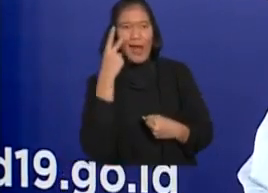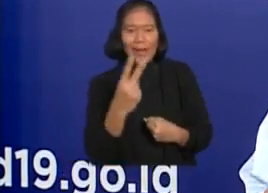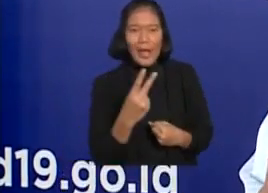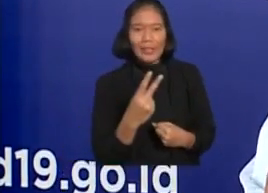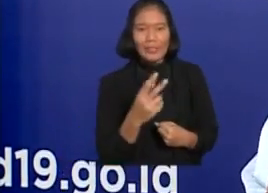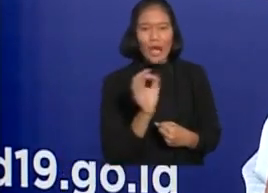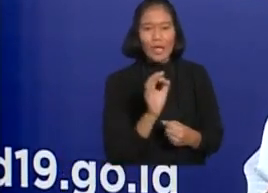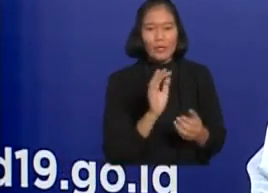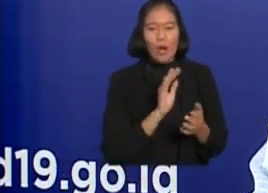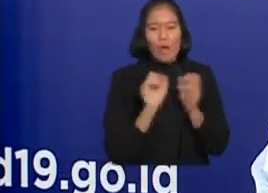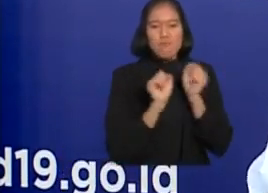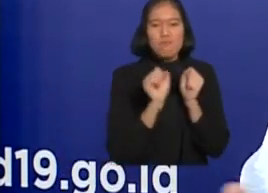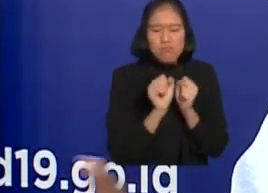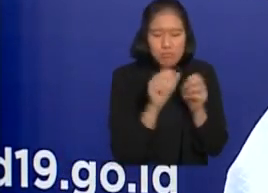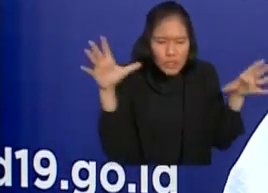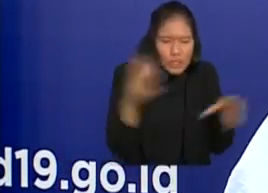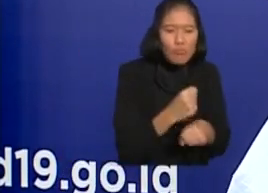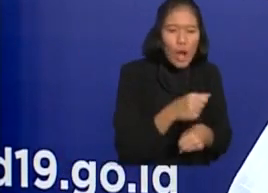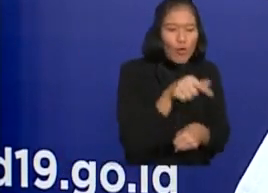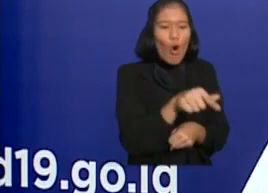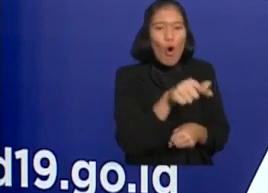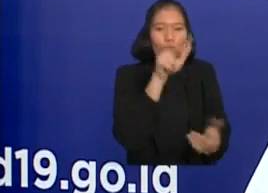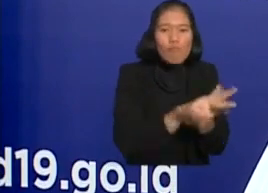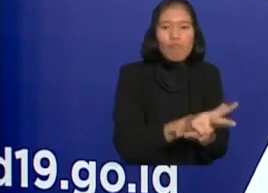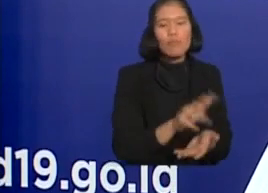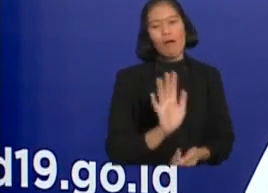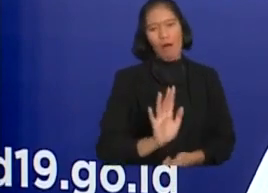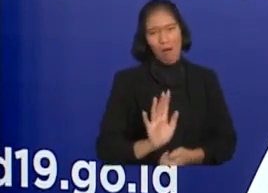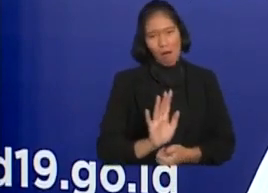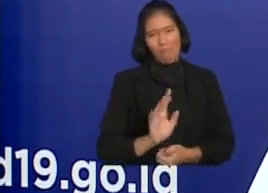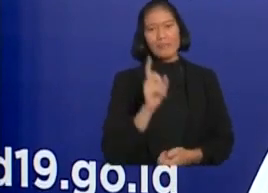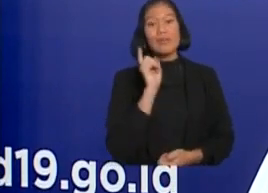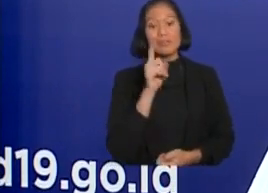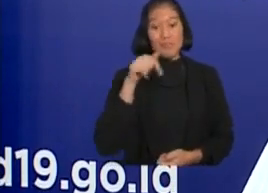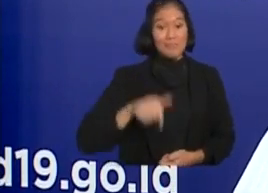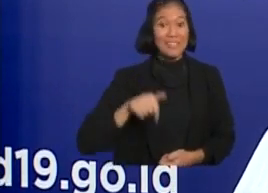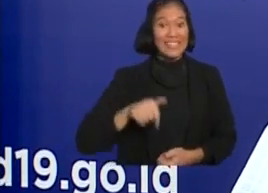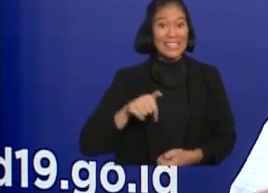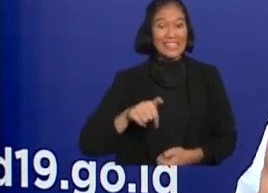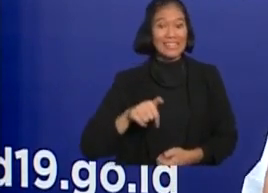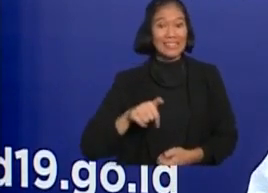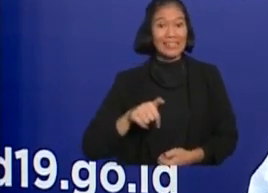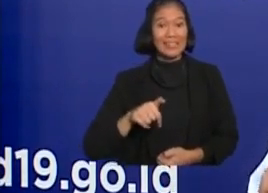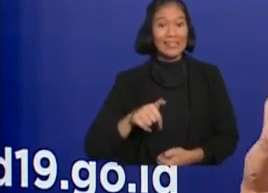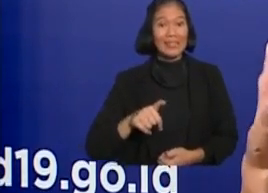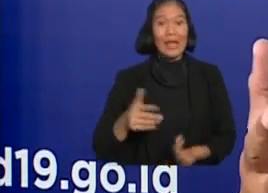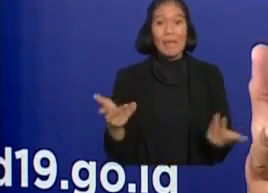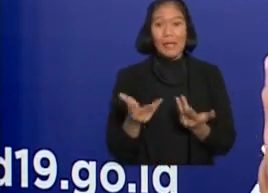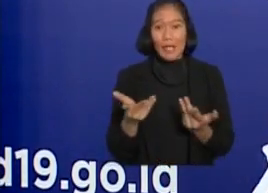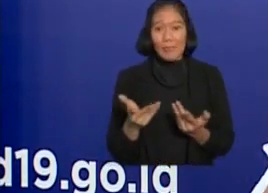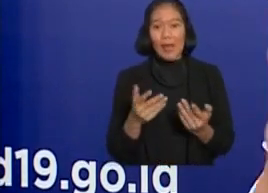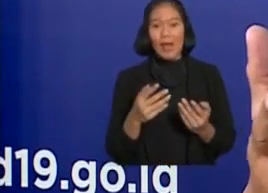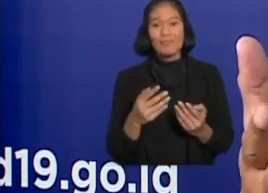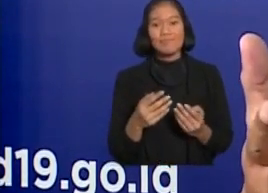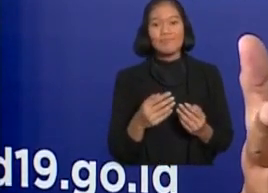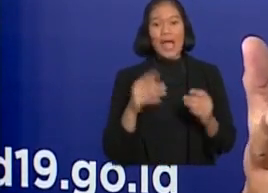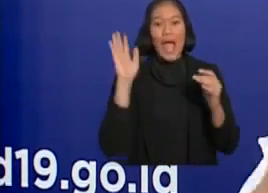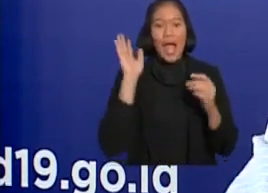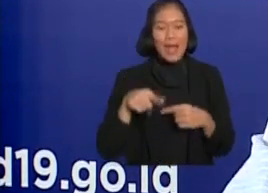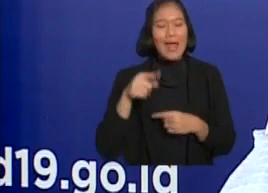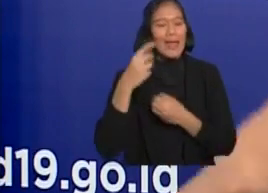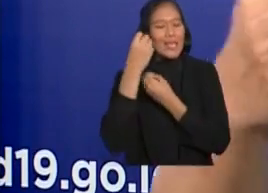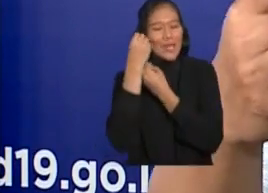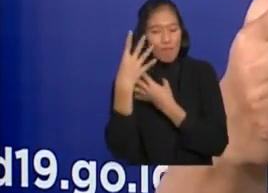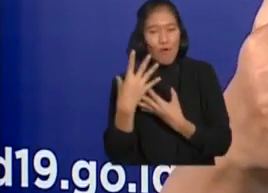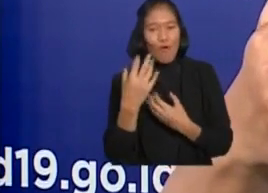jangan cepat-cepat simpulan karena tren ini akan menunjukkan bagaimana hal ini bisa kita lihat di sini 10